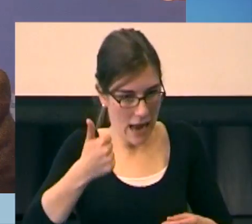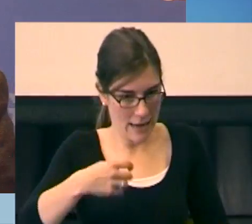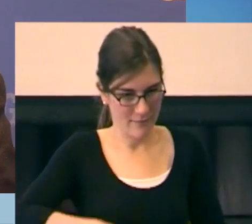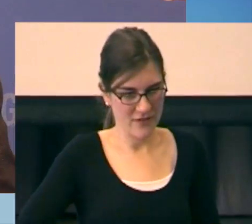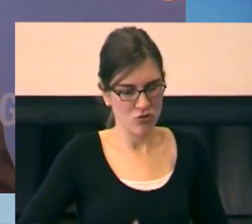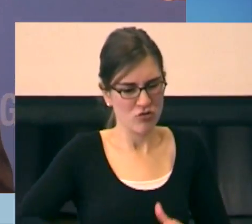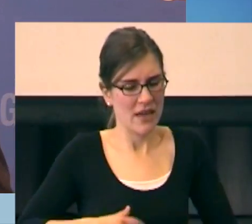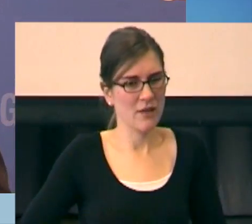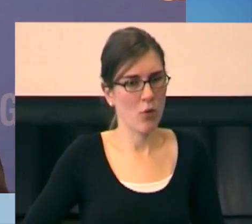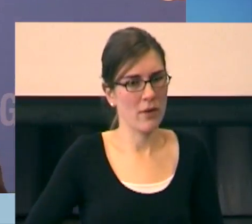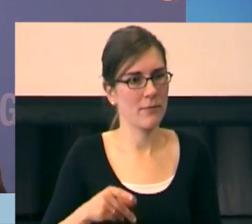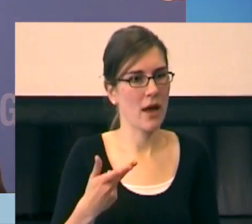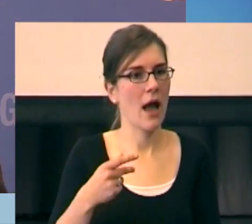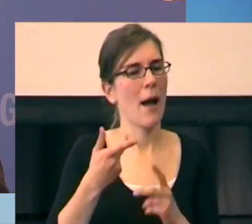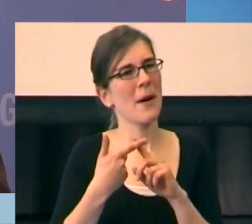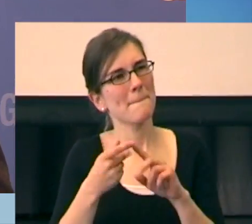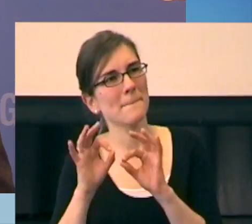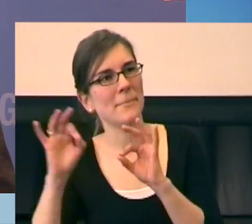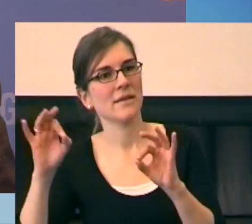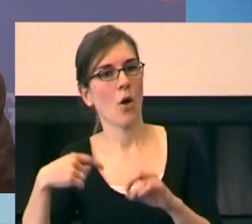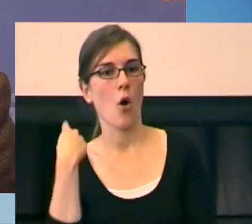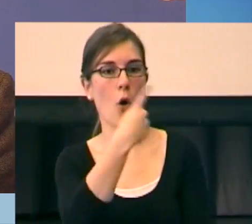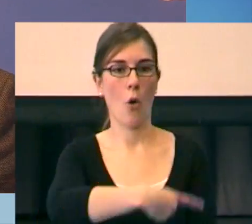Stattdessen eher Hormontherapie